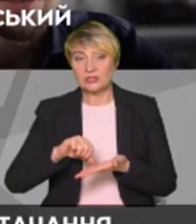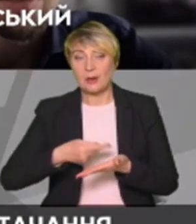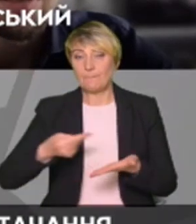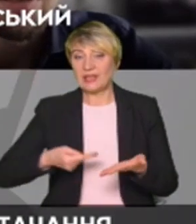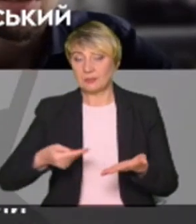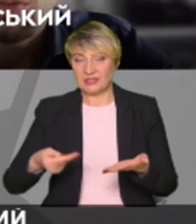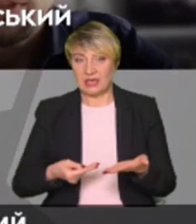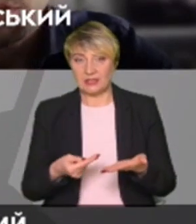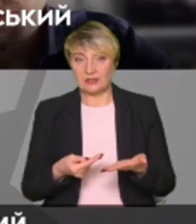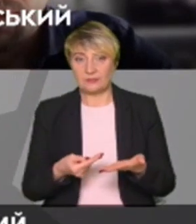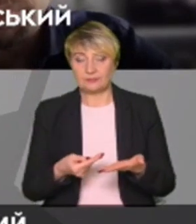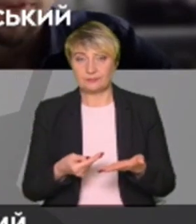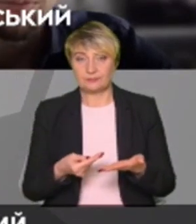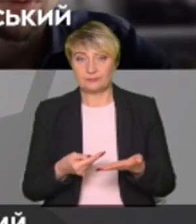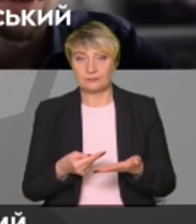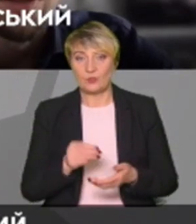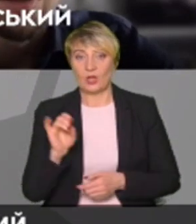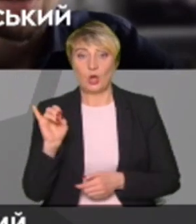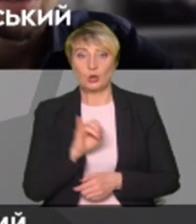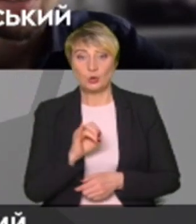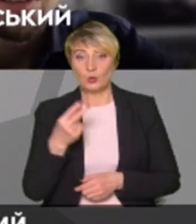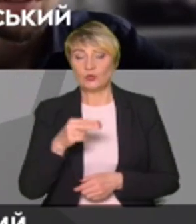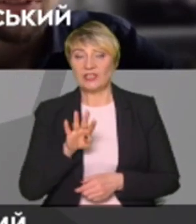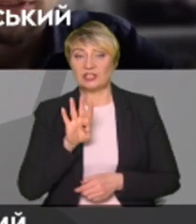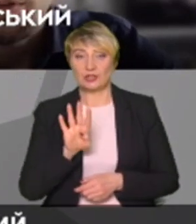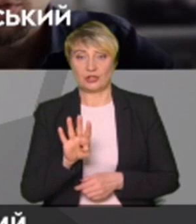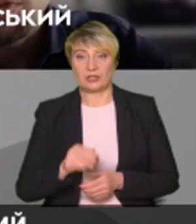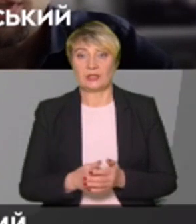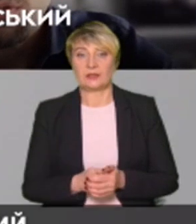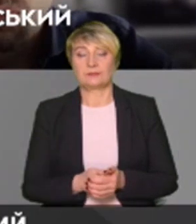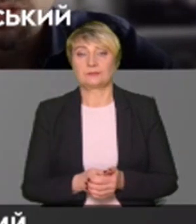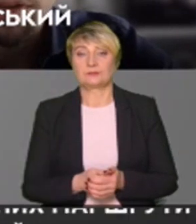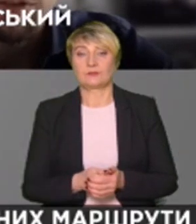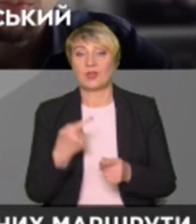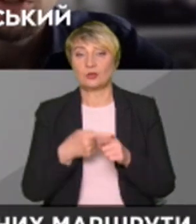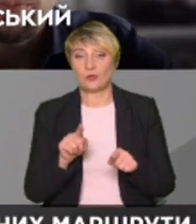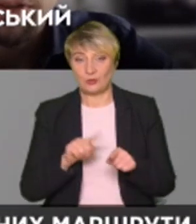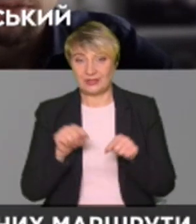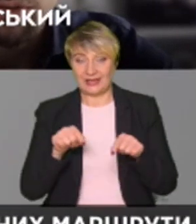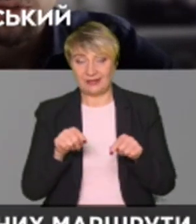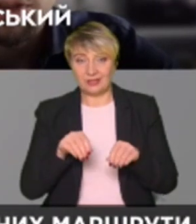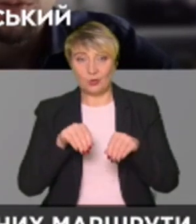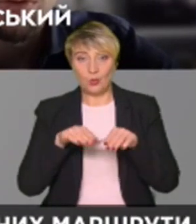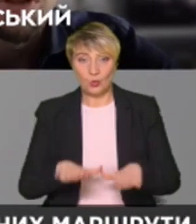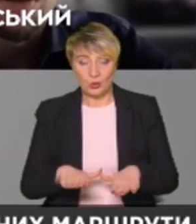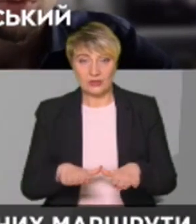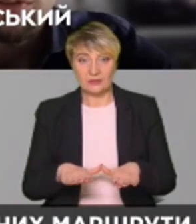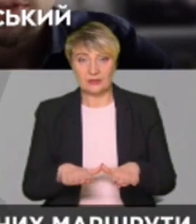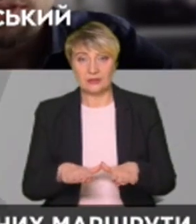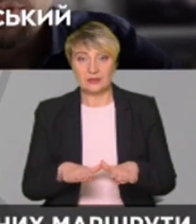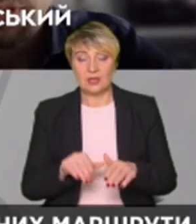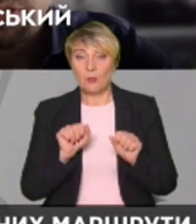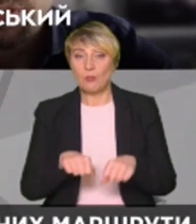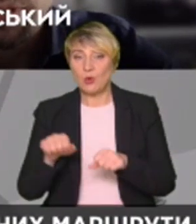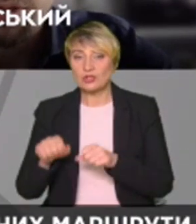звана Ю-24. Тобто, власне кажучи, до цієї угоди, як до більш оперативної з точки зору